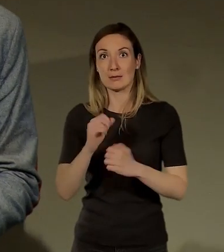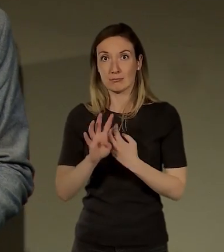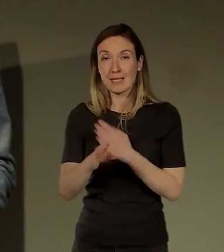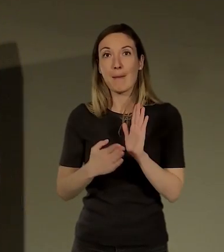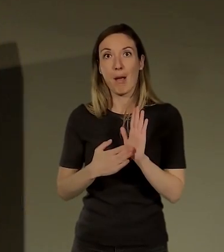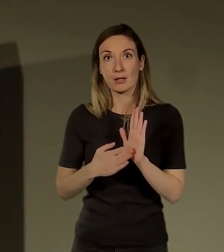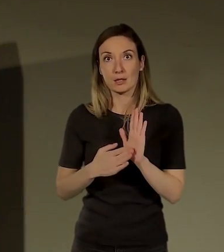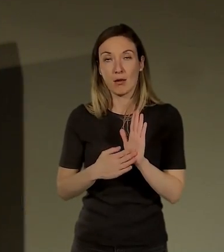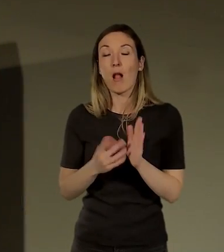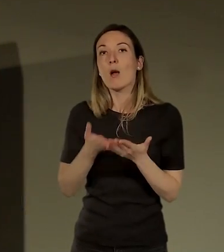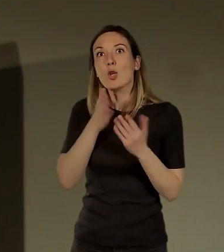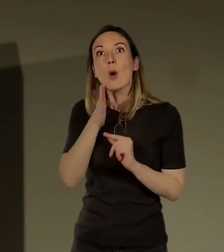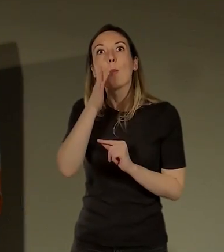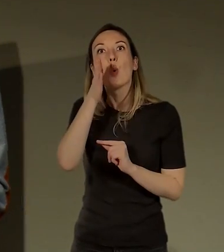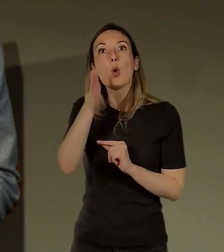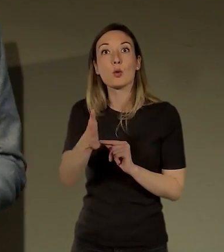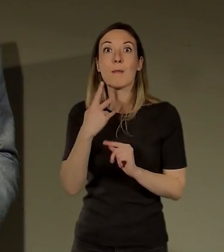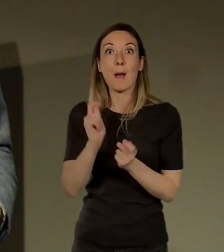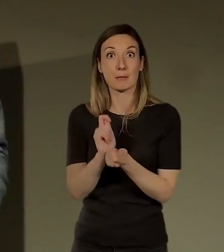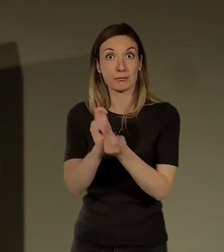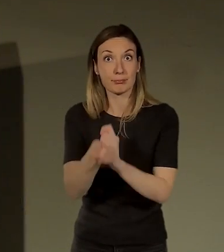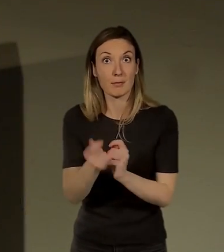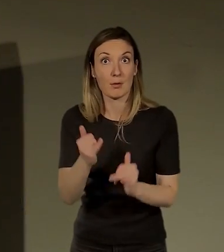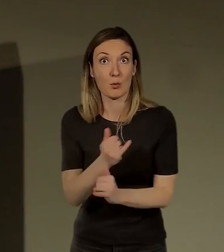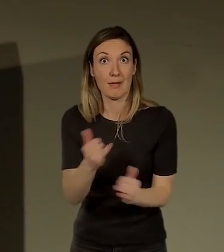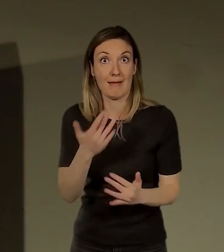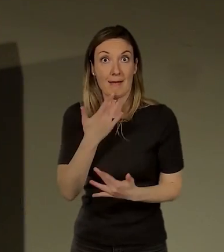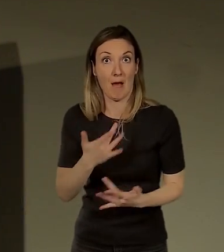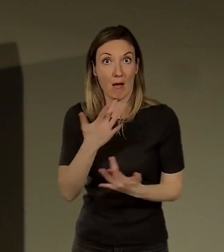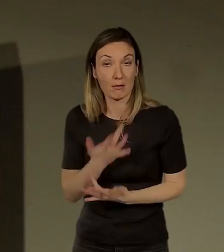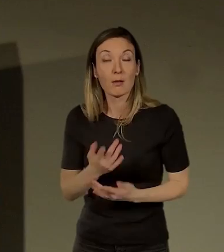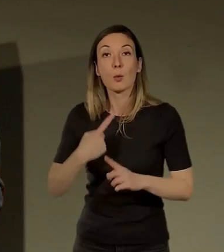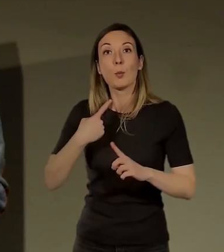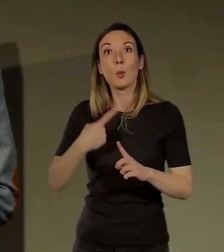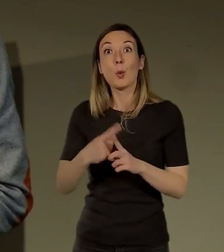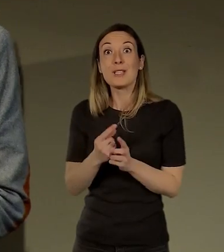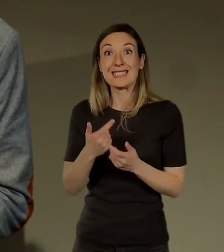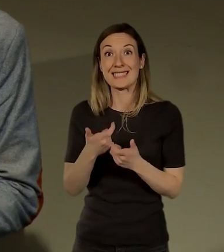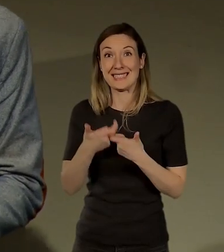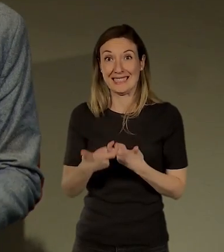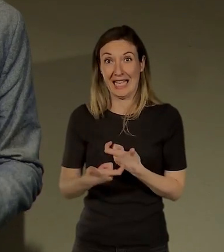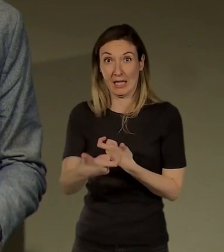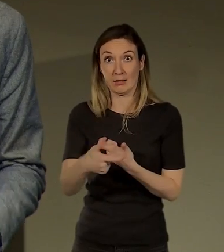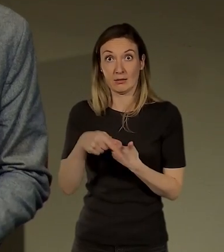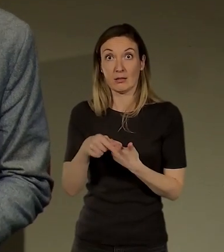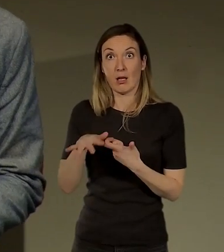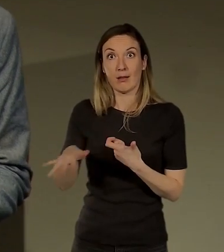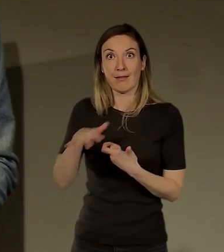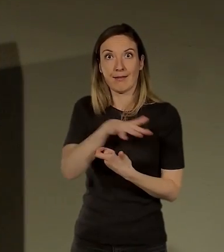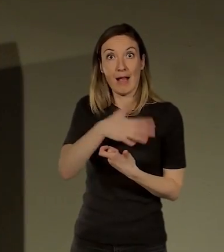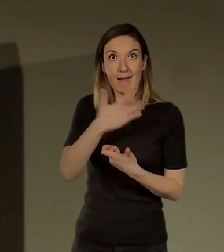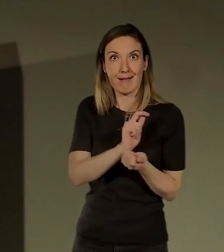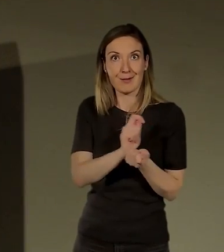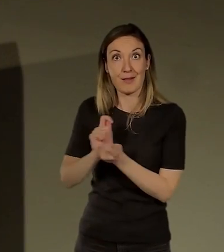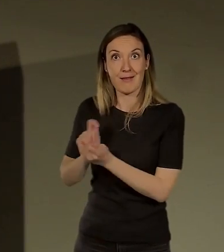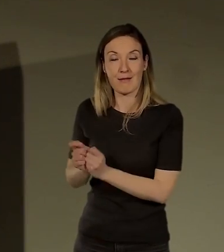se do budoucna pražská magistrála mohla změnit a hlavně, jak by se mohly změnit lokality kolem pražské magistrály. Dneska se